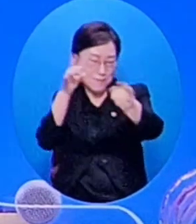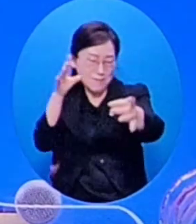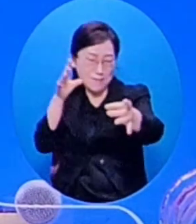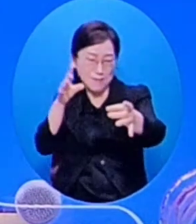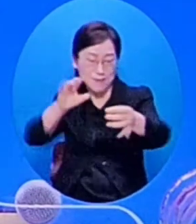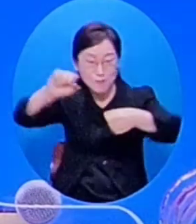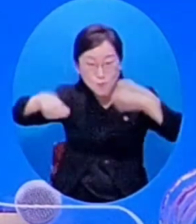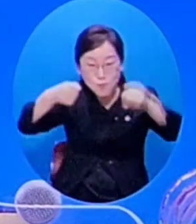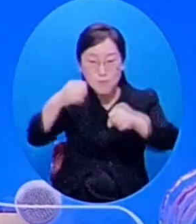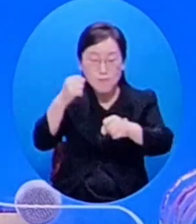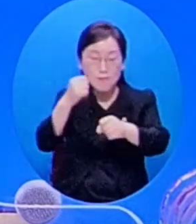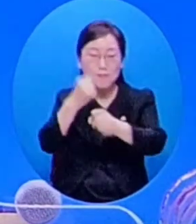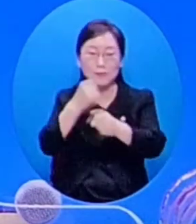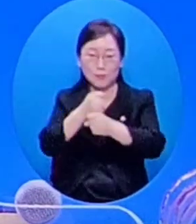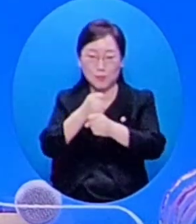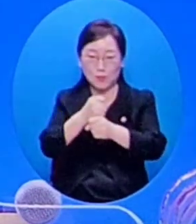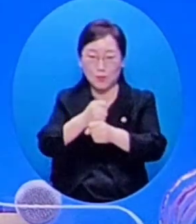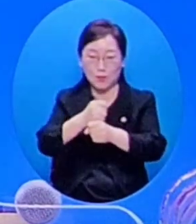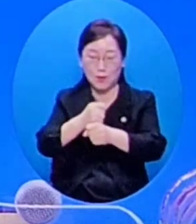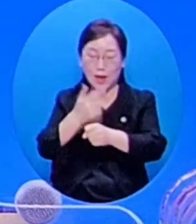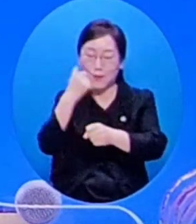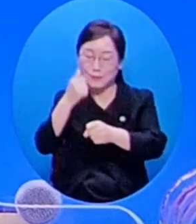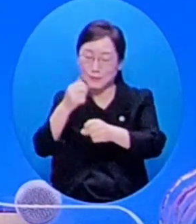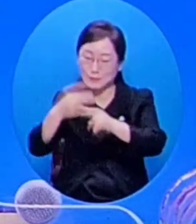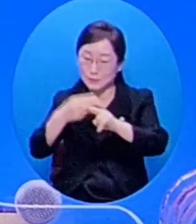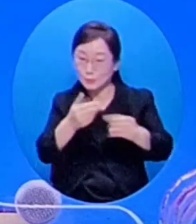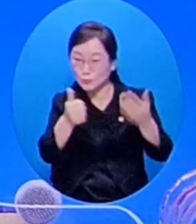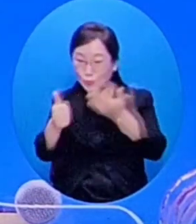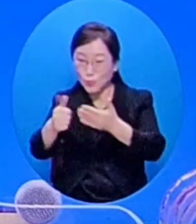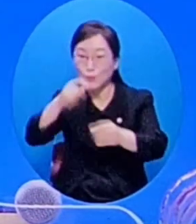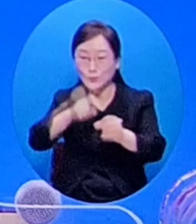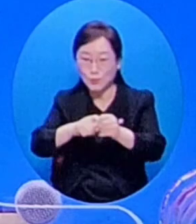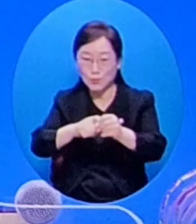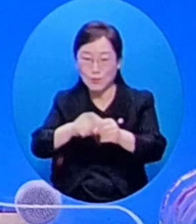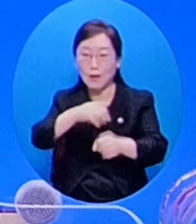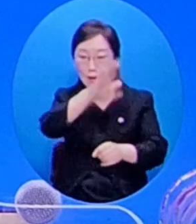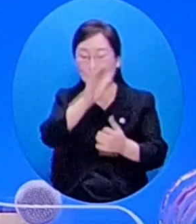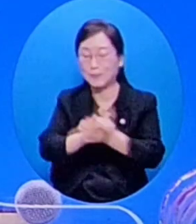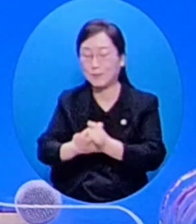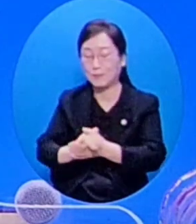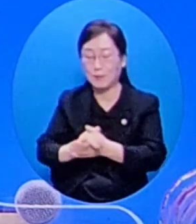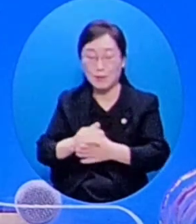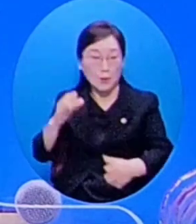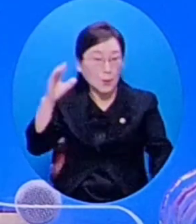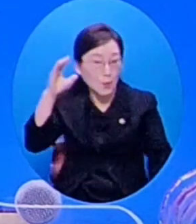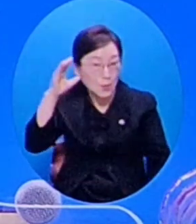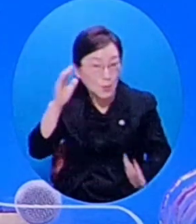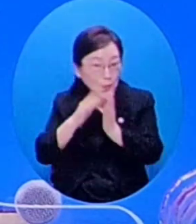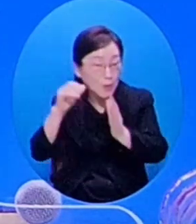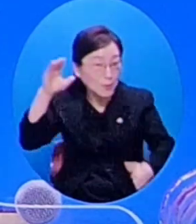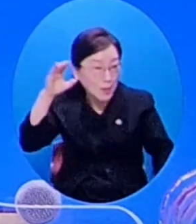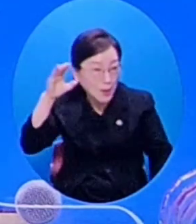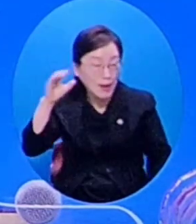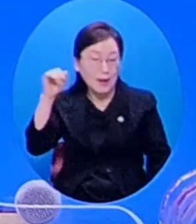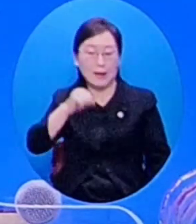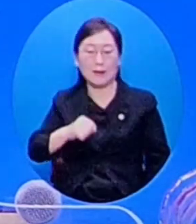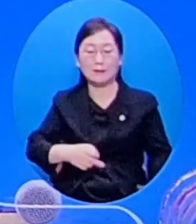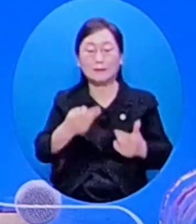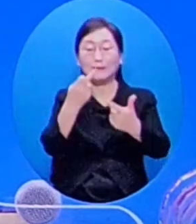드릴 별미를 만들려고 사냥하러 나갔습니다. 그 얘기를 옆에서 들었던 어머니 리브가는 또 아들 둘째 아들